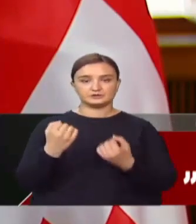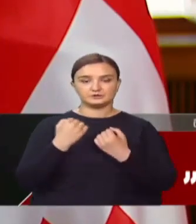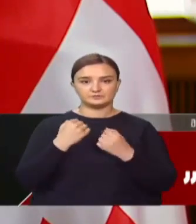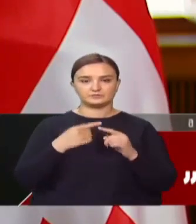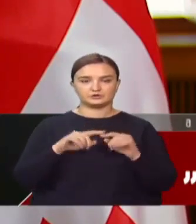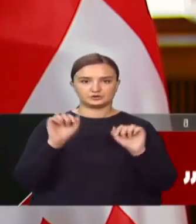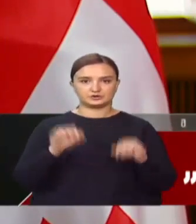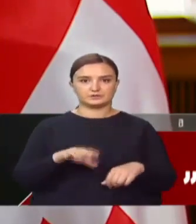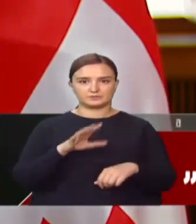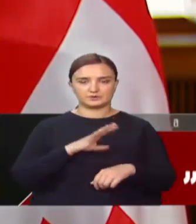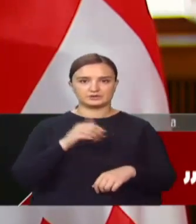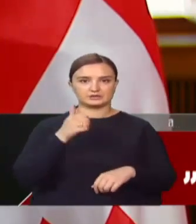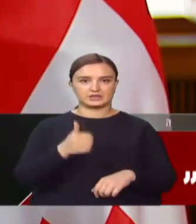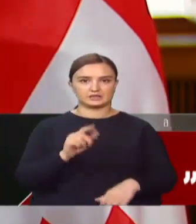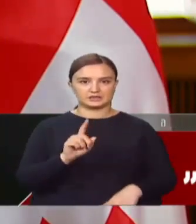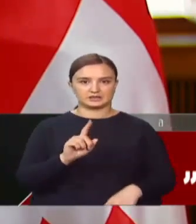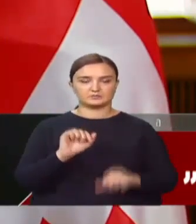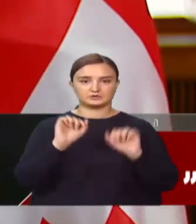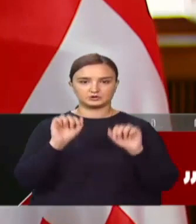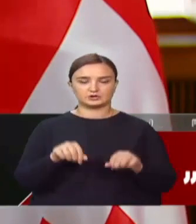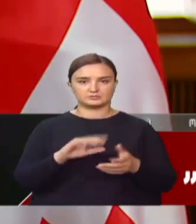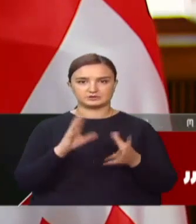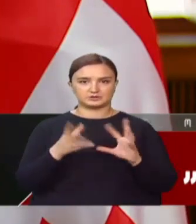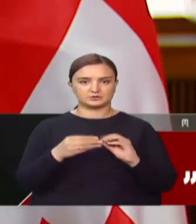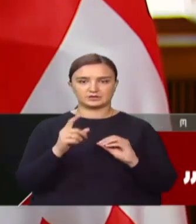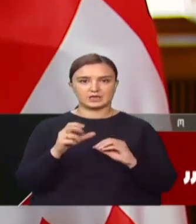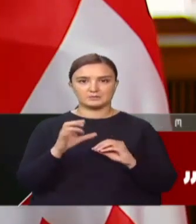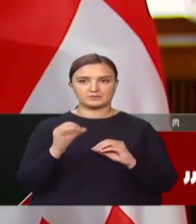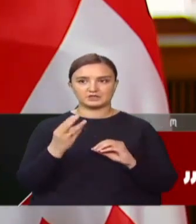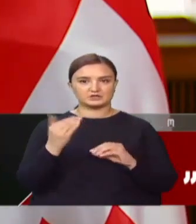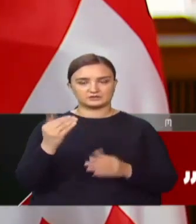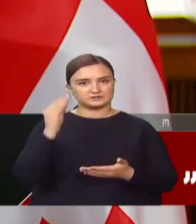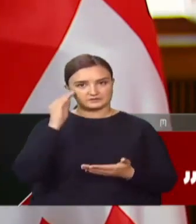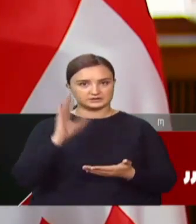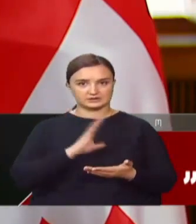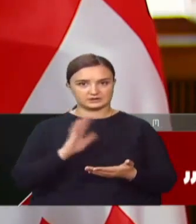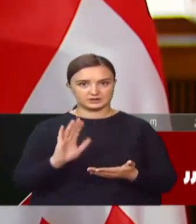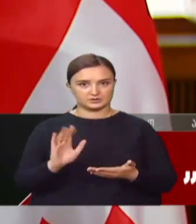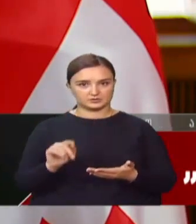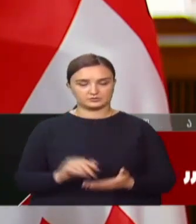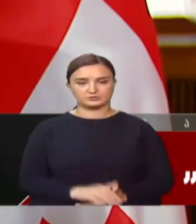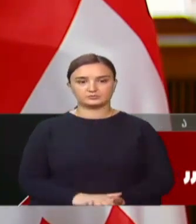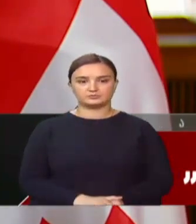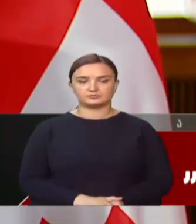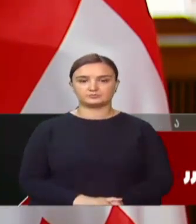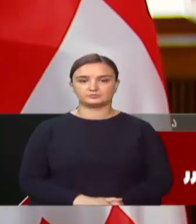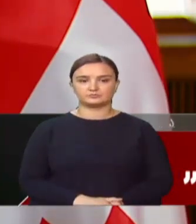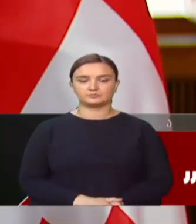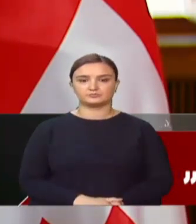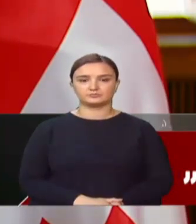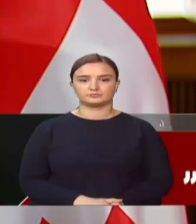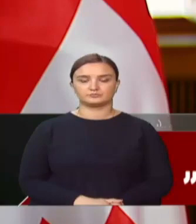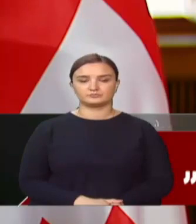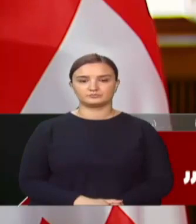ეს შეიძლება იყოს კარგი ვარიანტი ან შეიძლება ეს სულაც არ იყოს ხაბეიშვილის ვერსია და ასე შემდეგ ყოველ შემთხვევაში რა შეიძლება